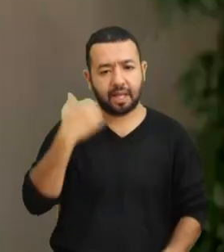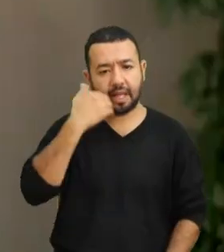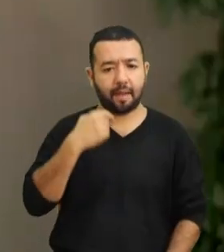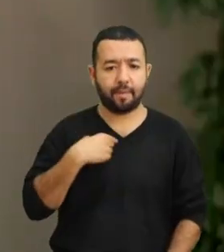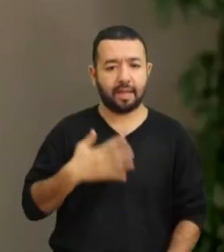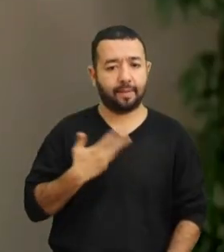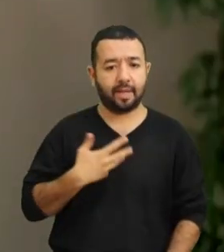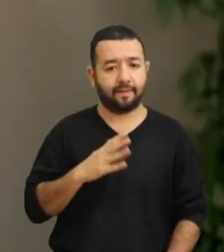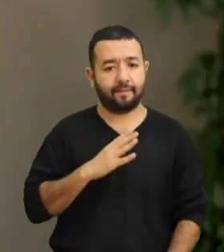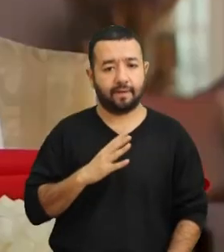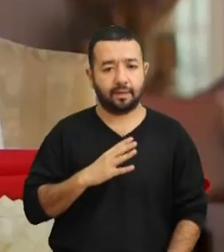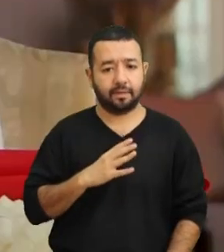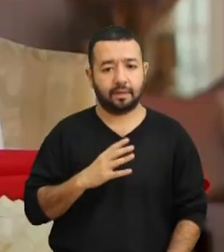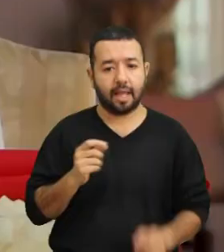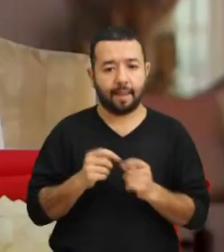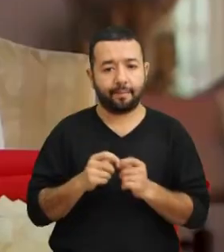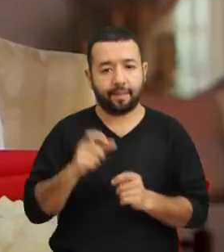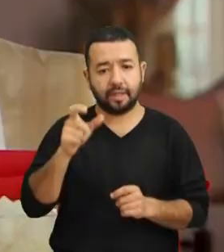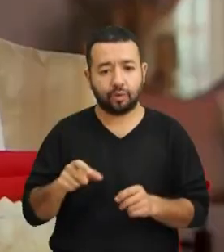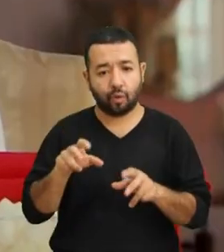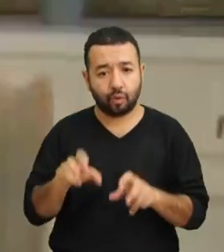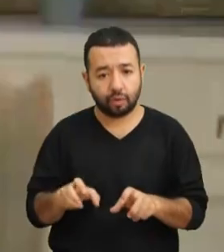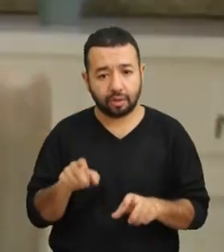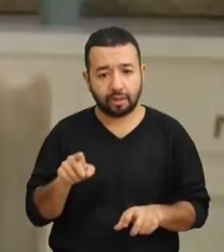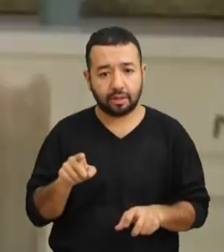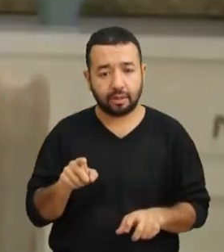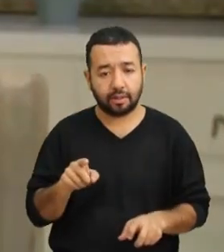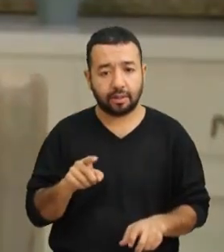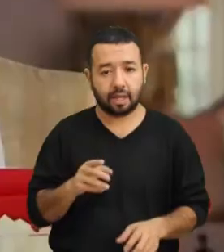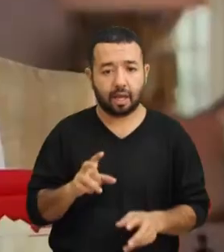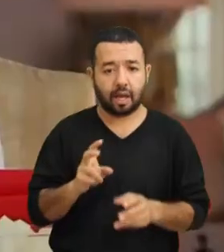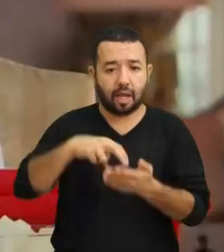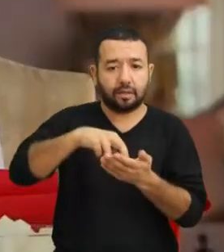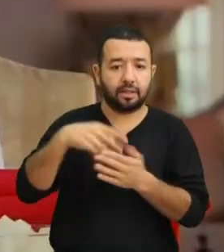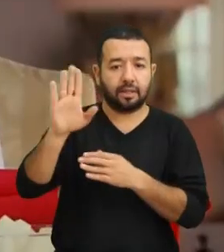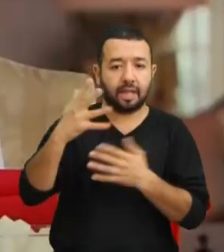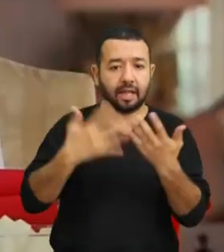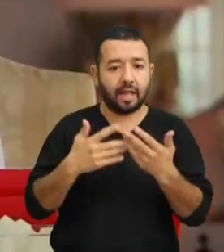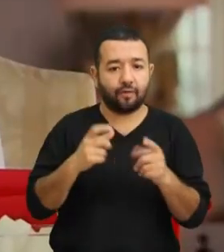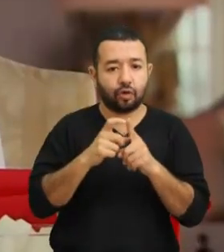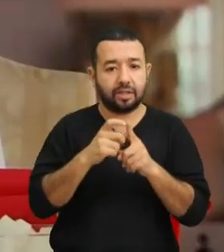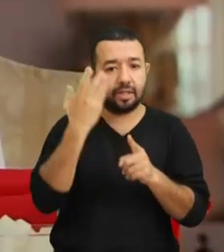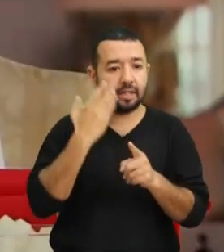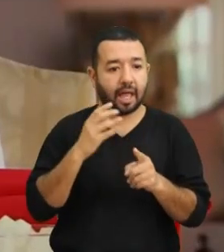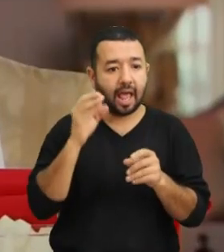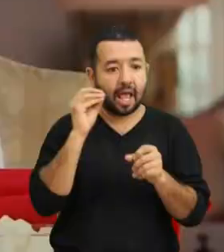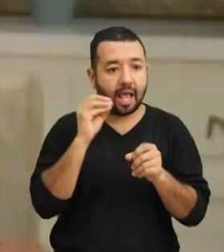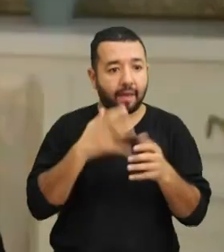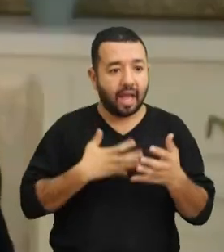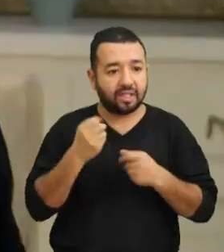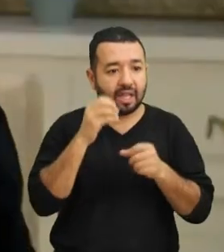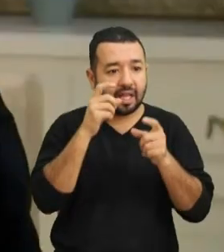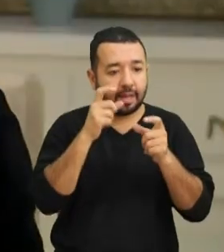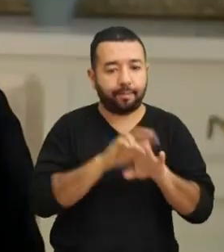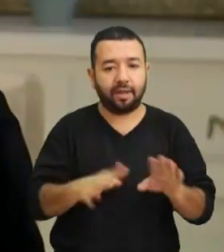ben de merak ediyorum. Yani Biricik tam oturacakken kalktı gitti. Aynı televizyon dizileri gibi en meraklı yerde bitti ya.